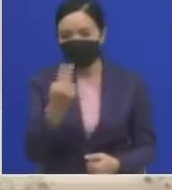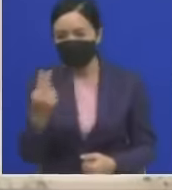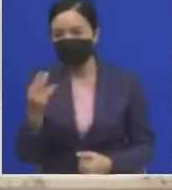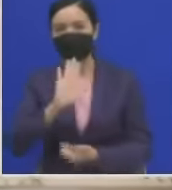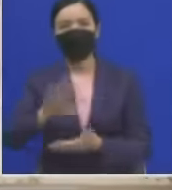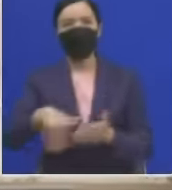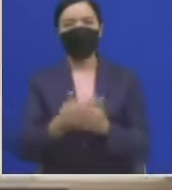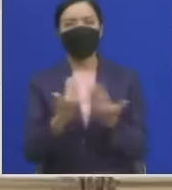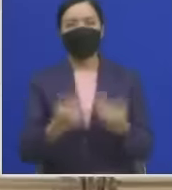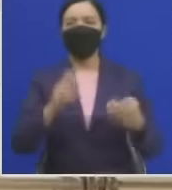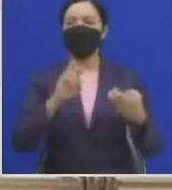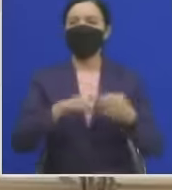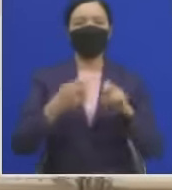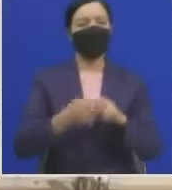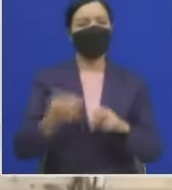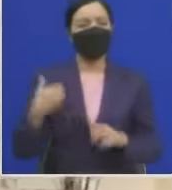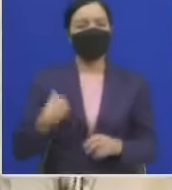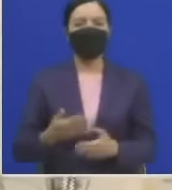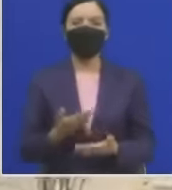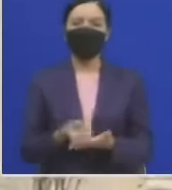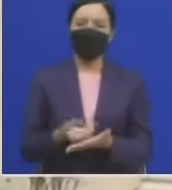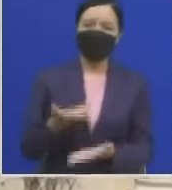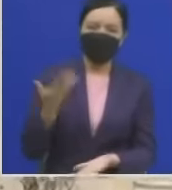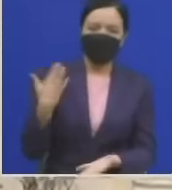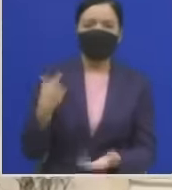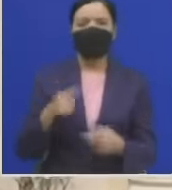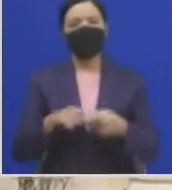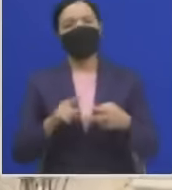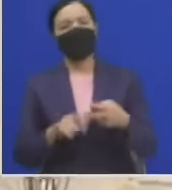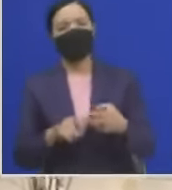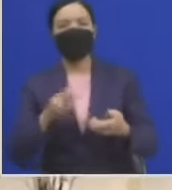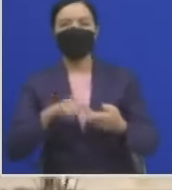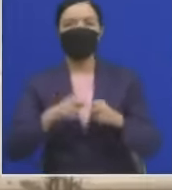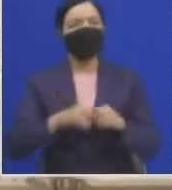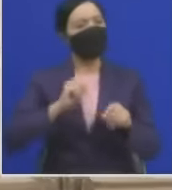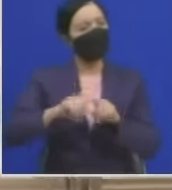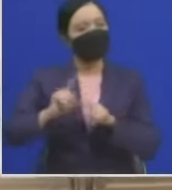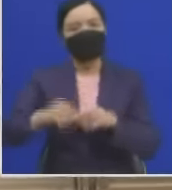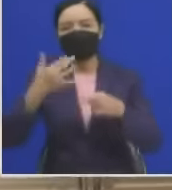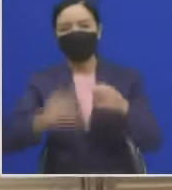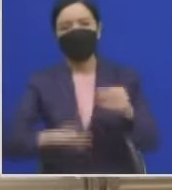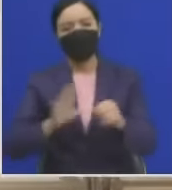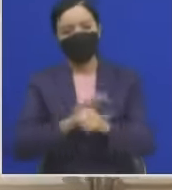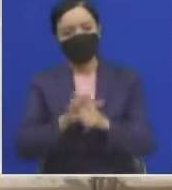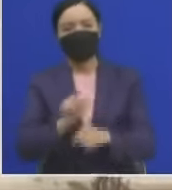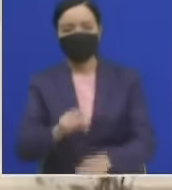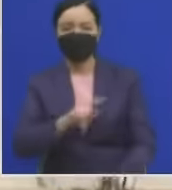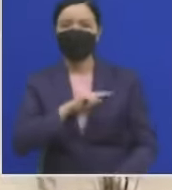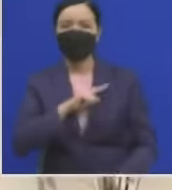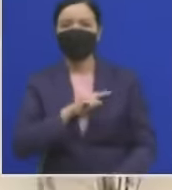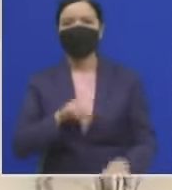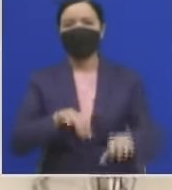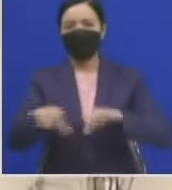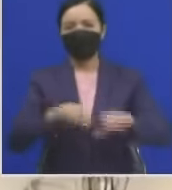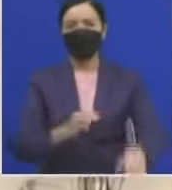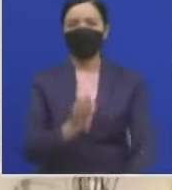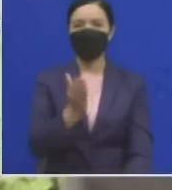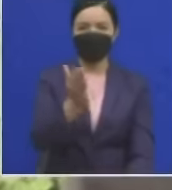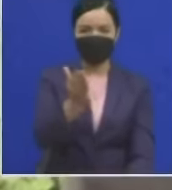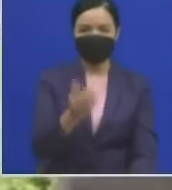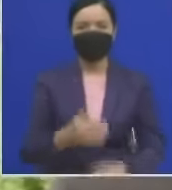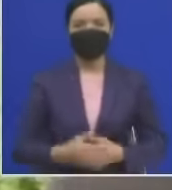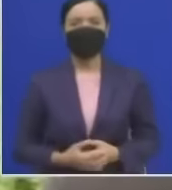พราะว่าตอนนี้มีหลายปัญหานะมีเรื่องค่าครองชีพราคาแพงมีปัญหาสารพัดเลยตอนนี้เรื่องโควิดก็ต้องรับมือเดี๋ยวไปฟังบรรยากาศน